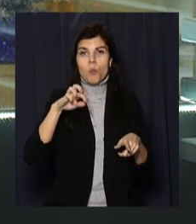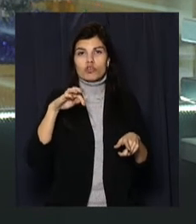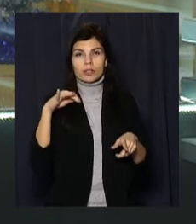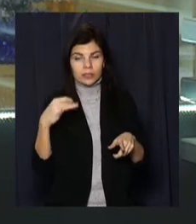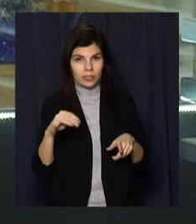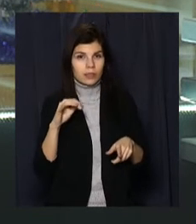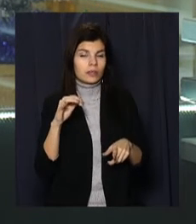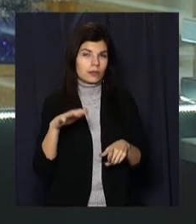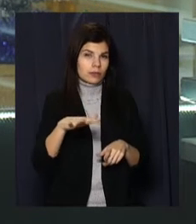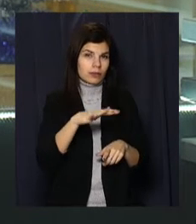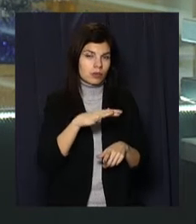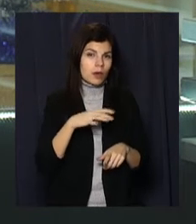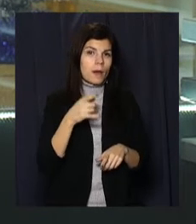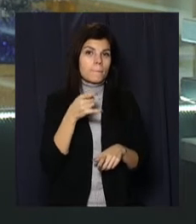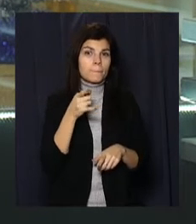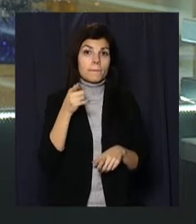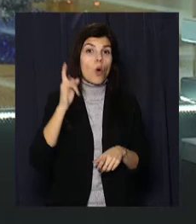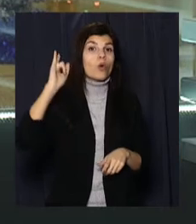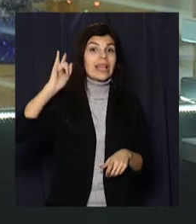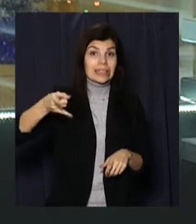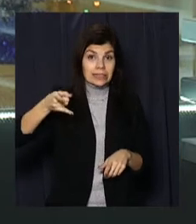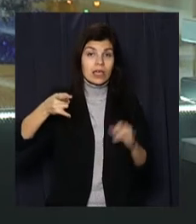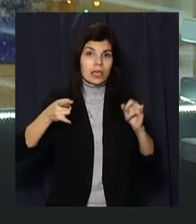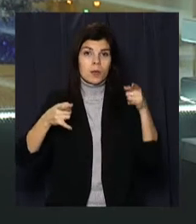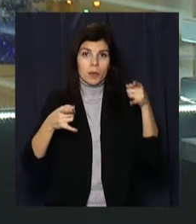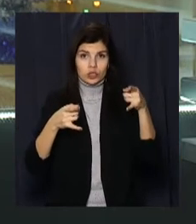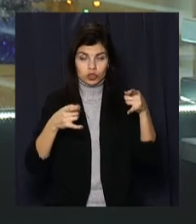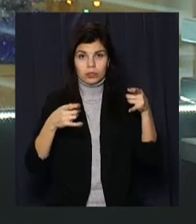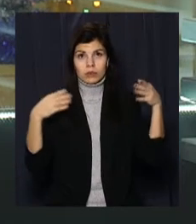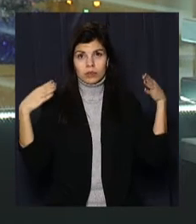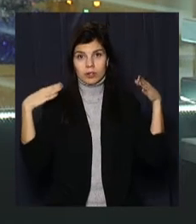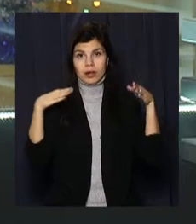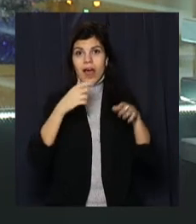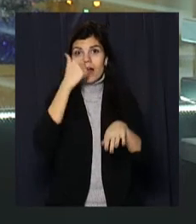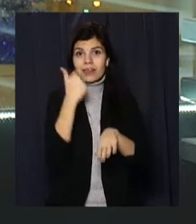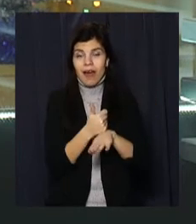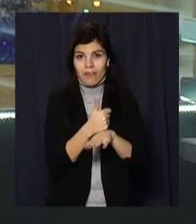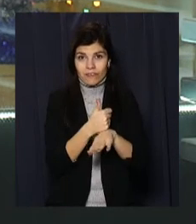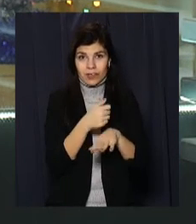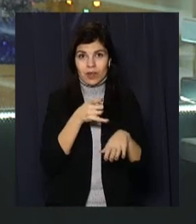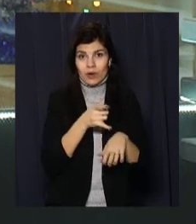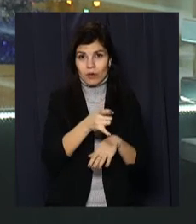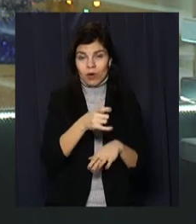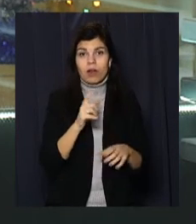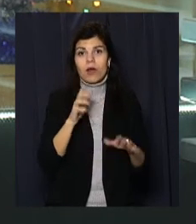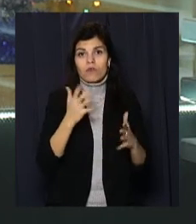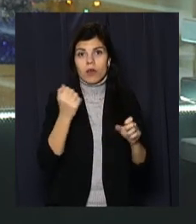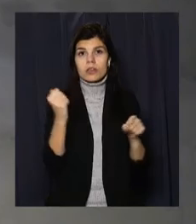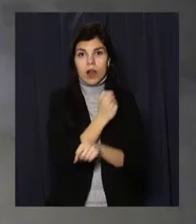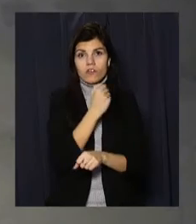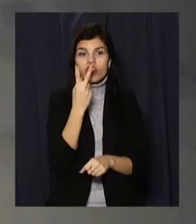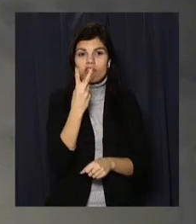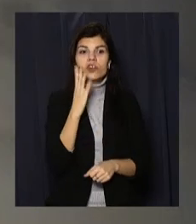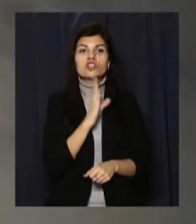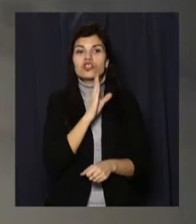вулиці Воронезької. Hyundai служби таксі врізався в ланос, який рухався головною у бік центру. Травми отримали дві жінки.